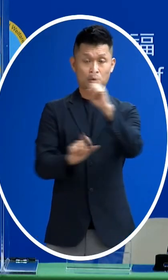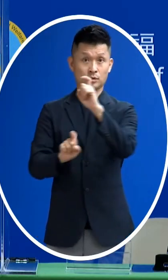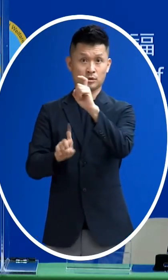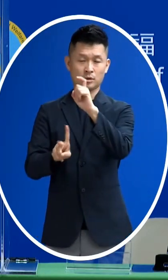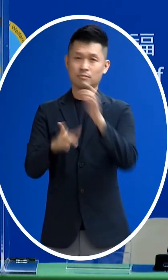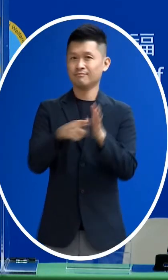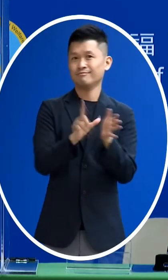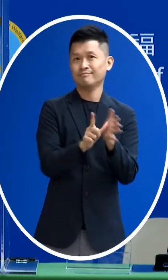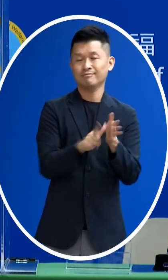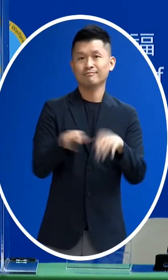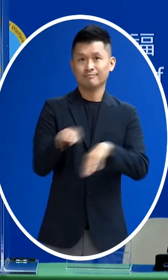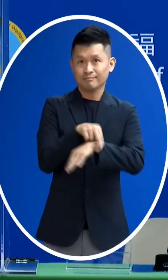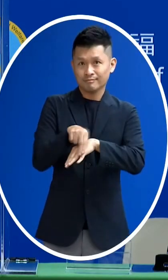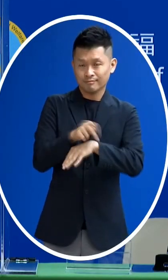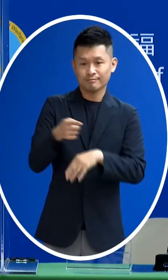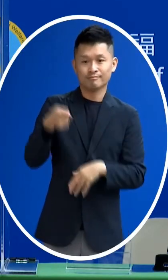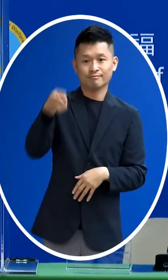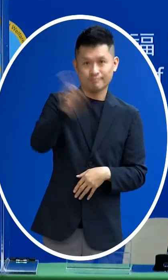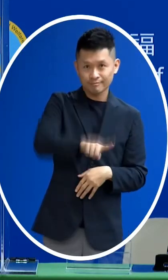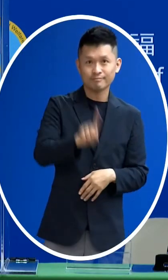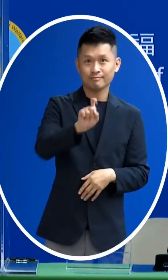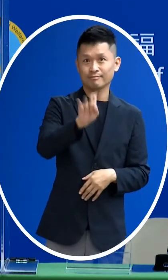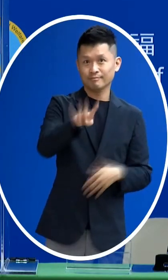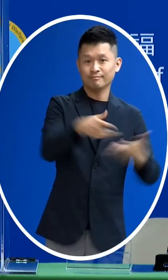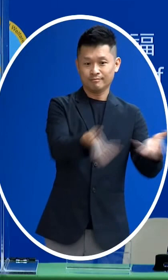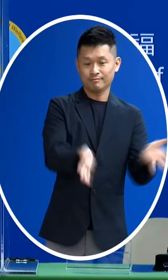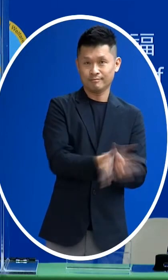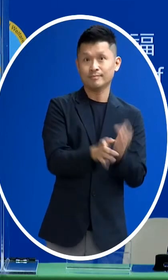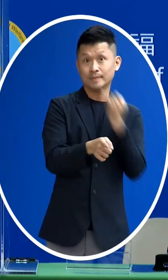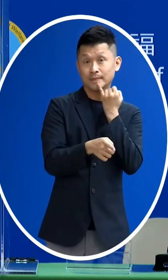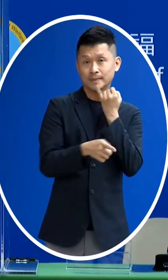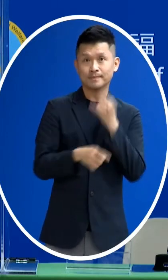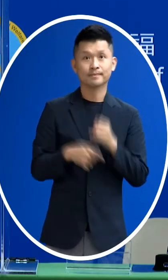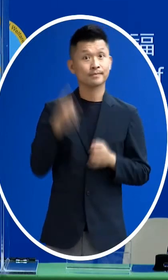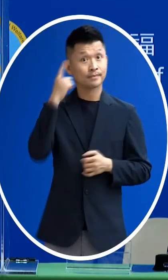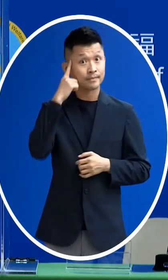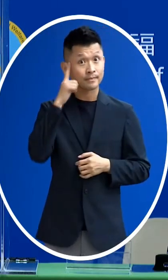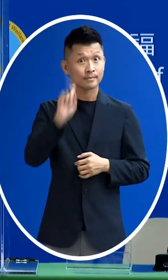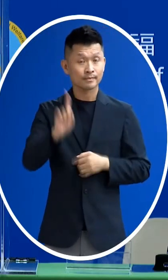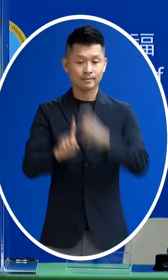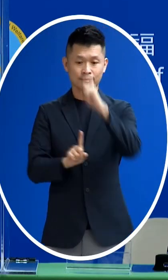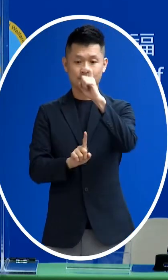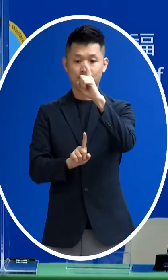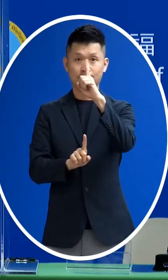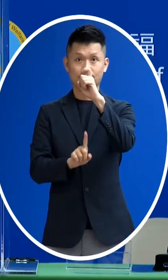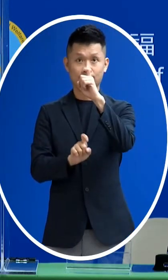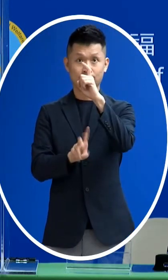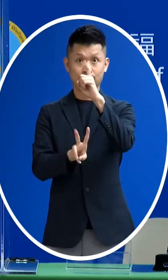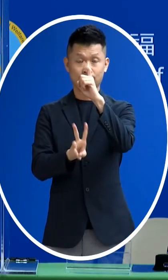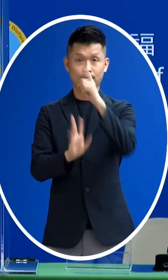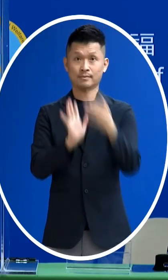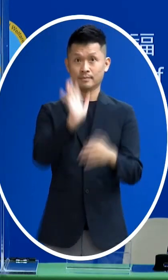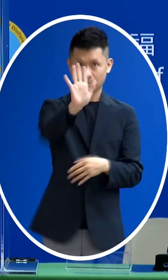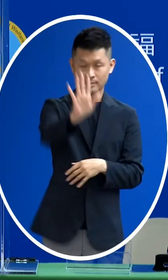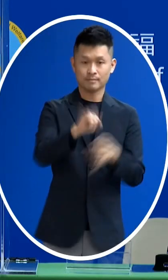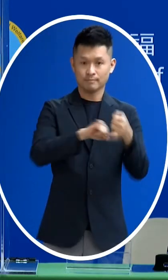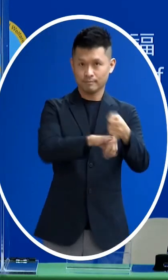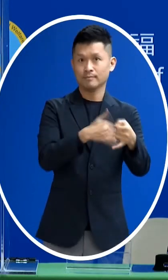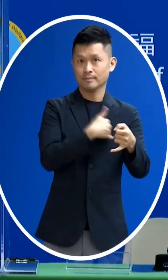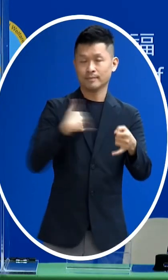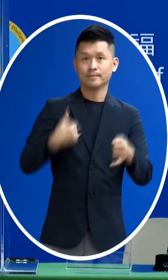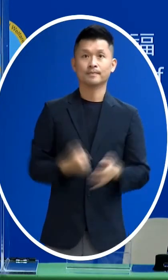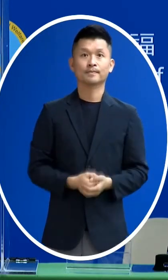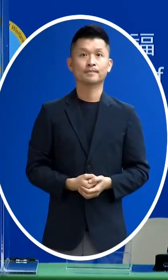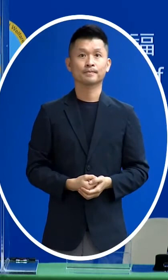前规划到第14期，就是13号以后哈。那目前还是主